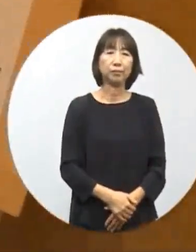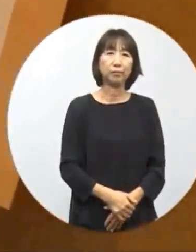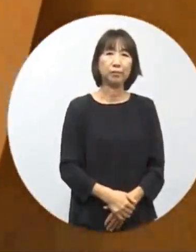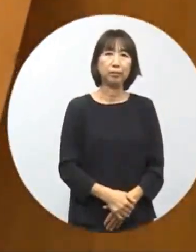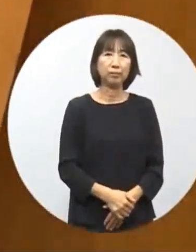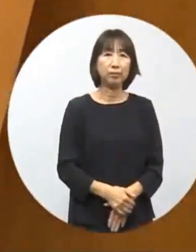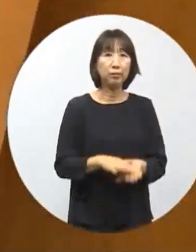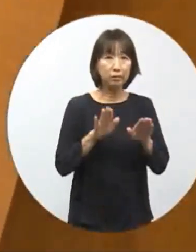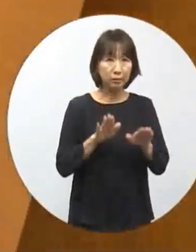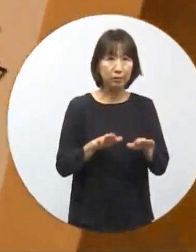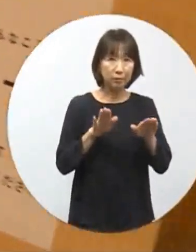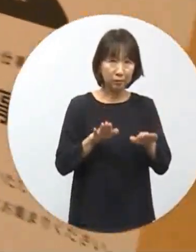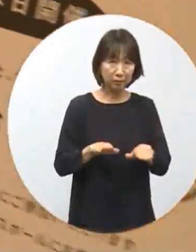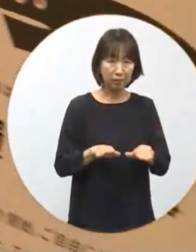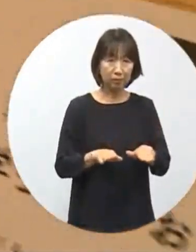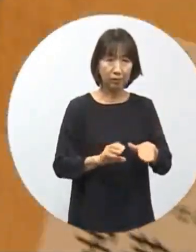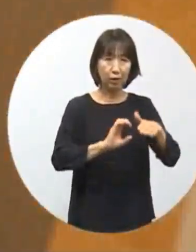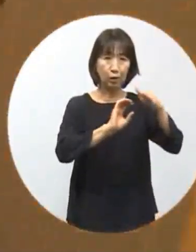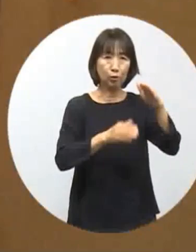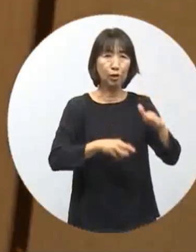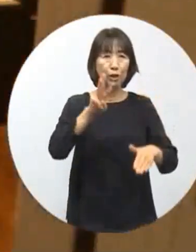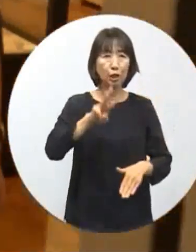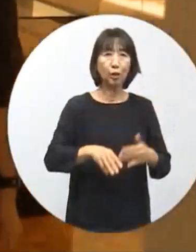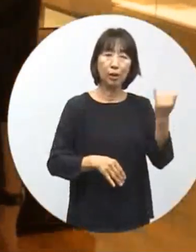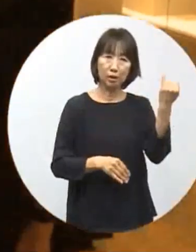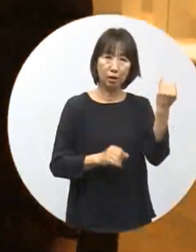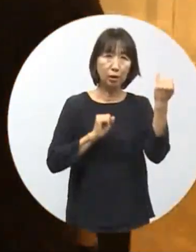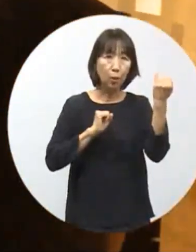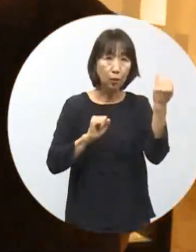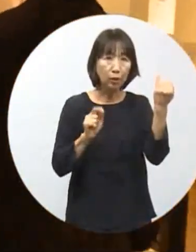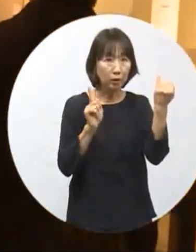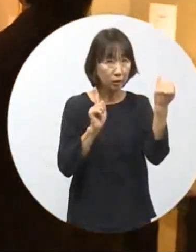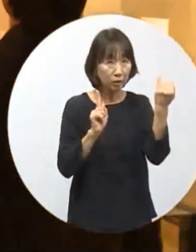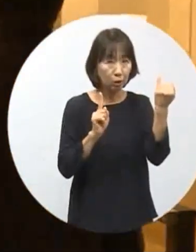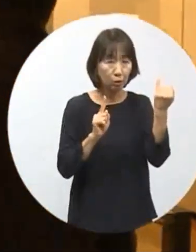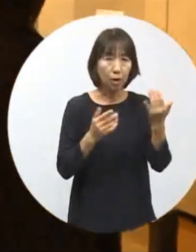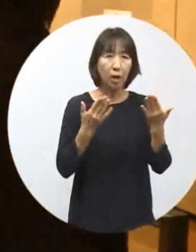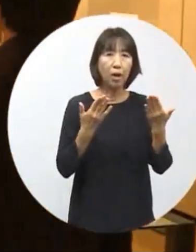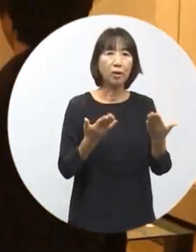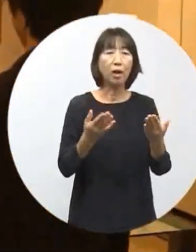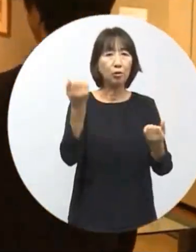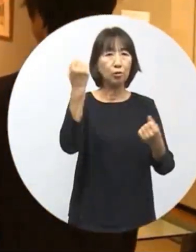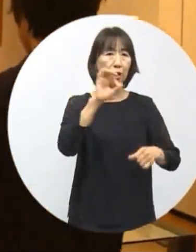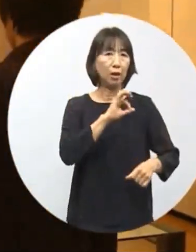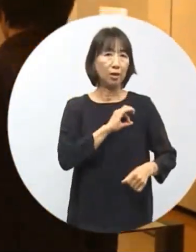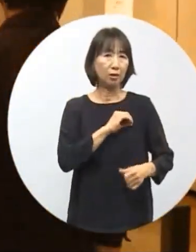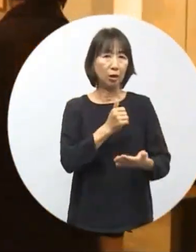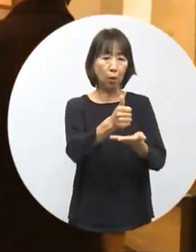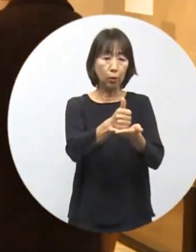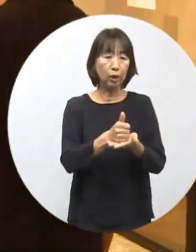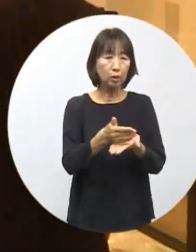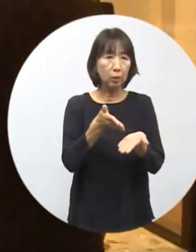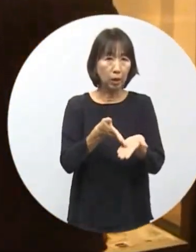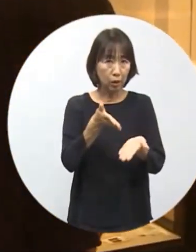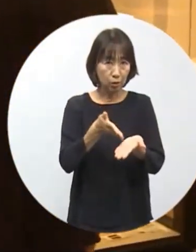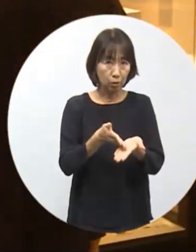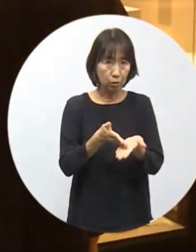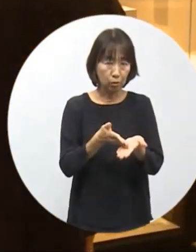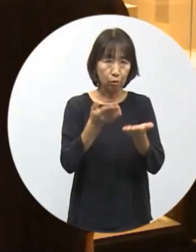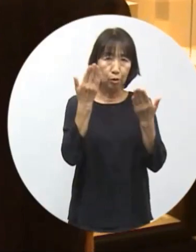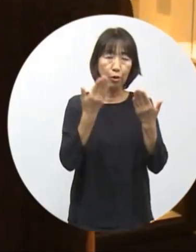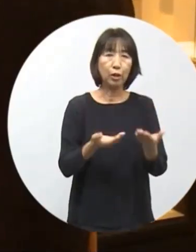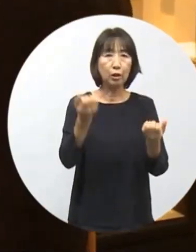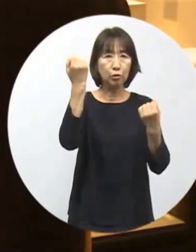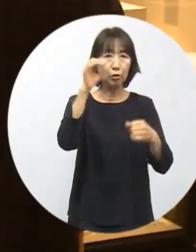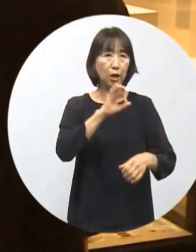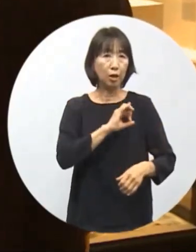この日学芸員の藤川さんが行っていたのは、学芸員がお客さんにお話をする学芸員のお仕